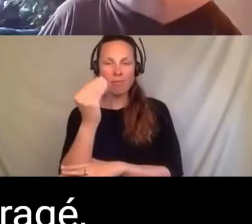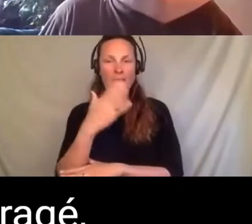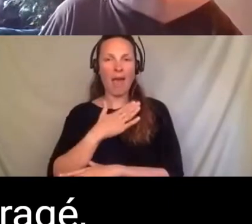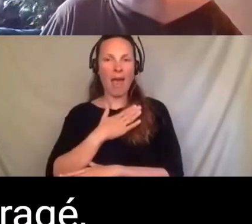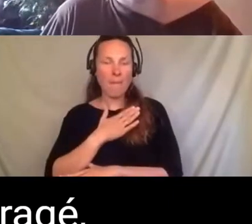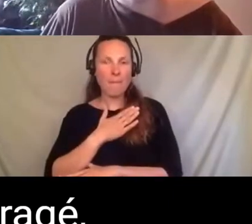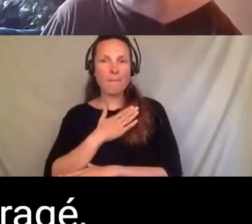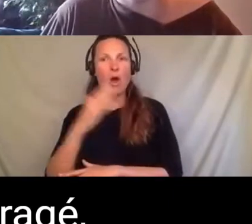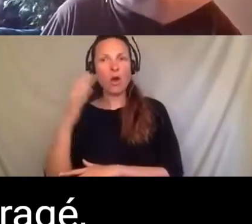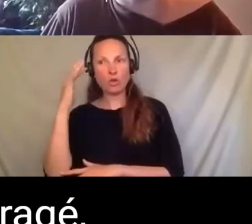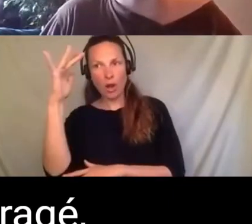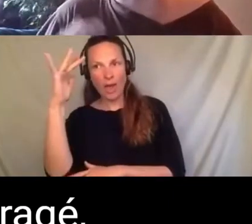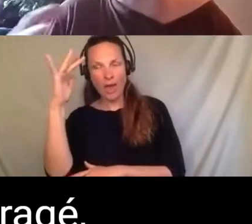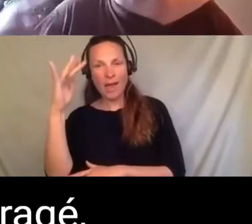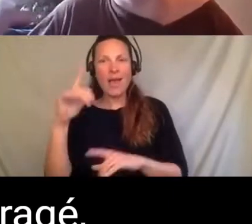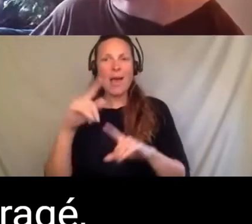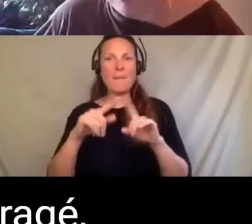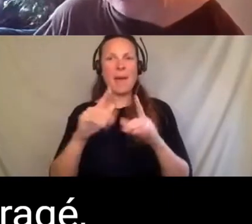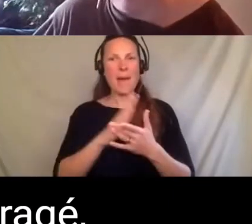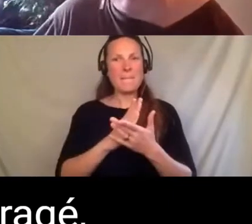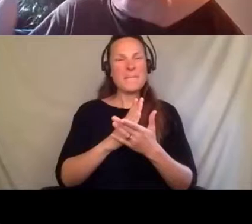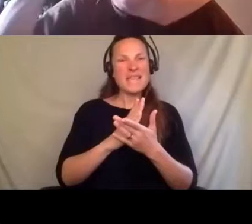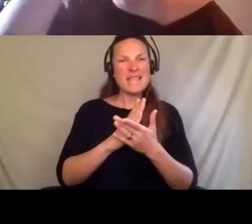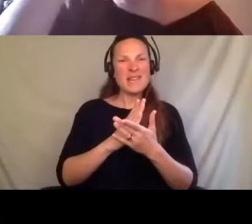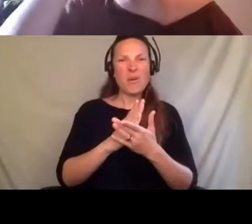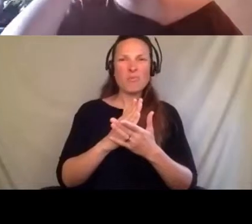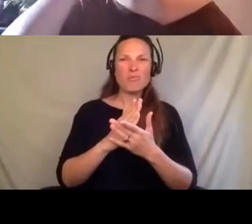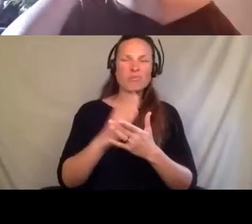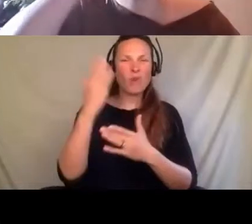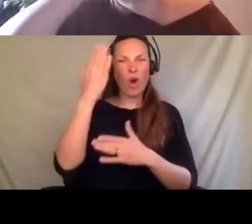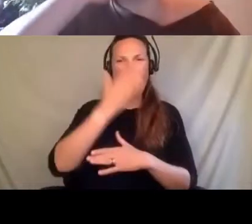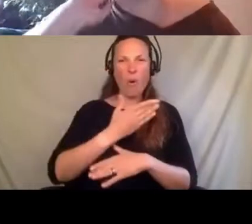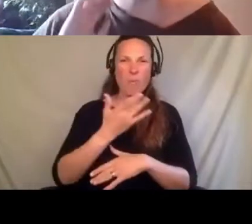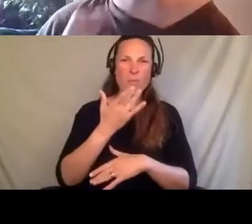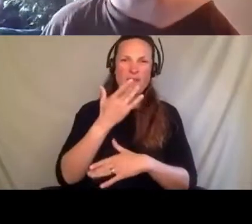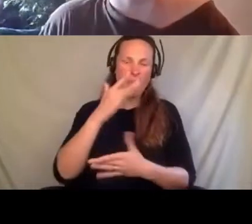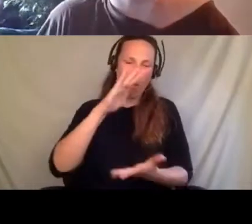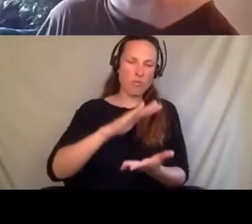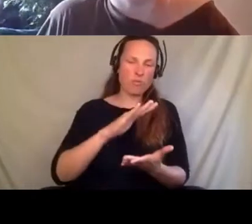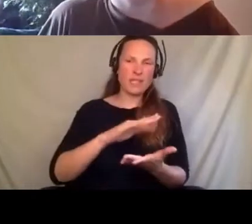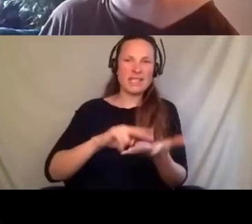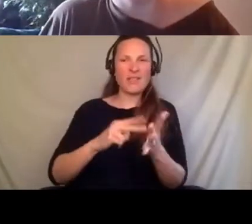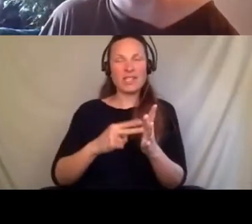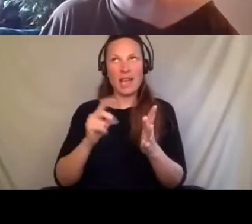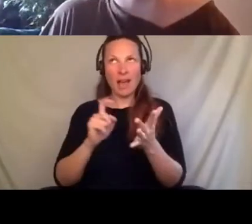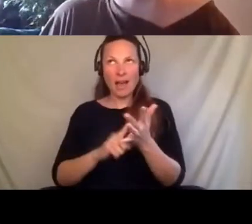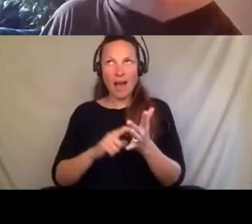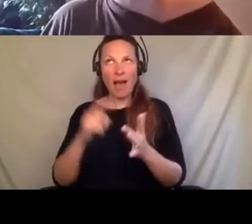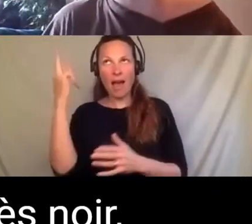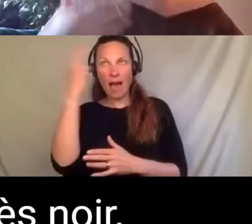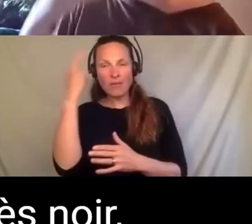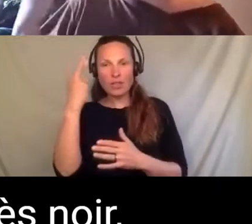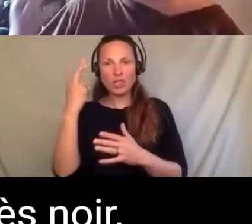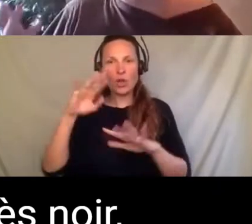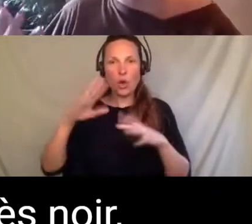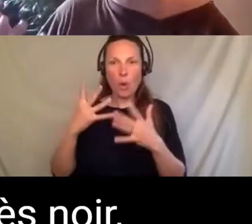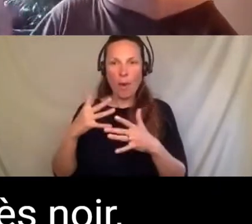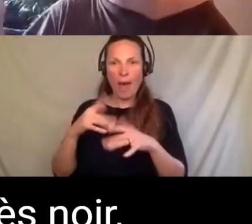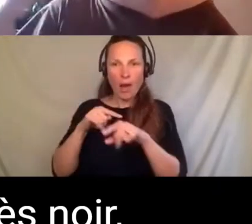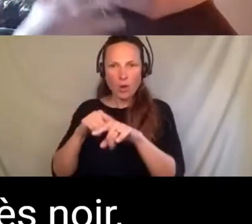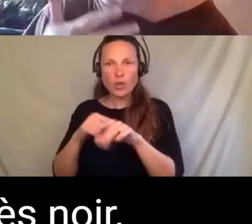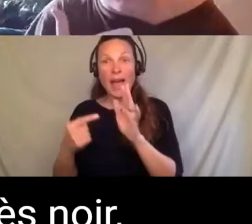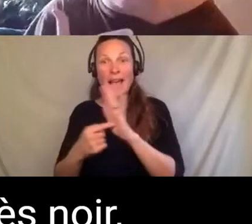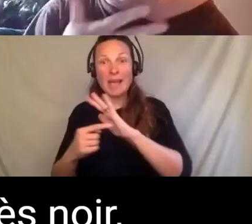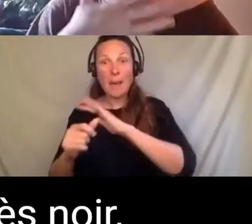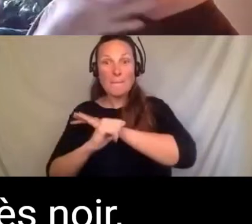ombragé, mais ça fait des moins gros plants. Alors, ça, il faut y penser quand on cultive. Est-ce qu'on est sur un balcon où